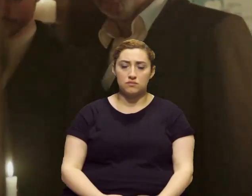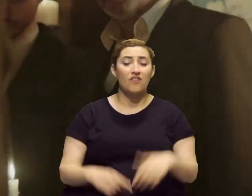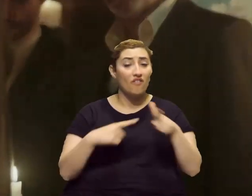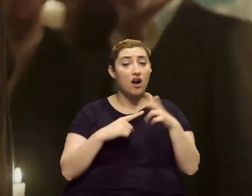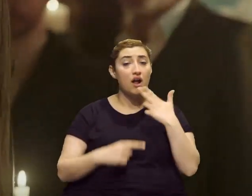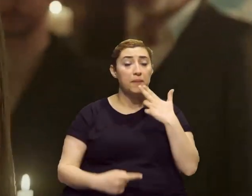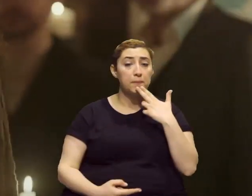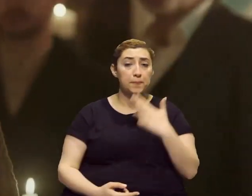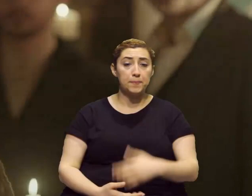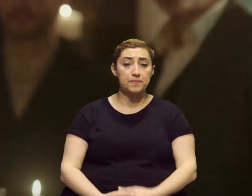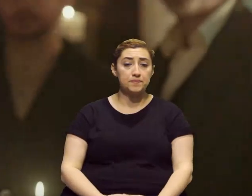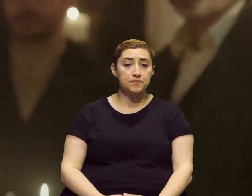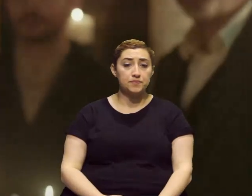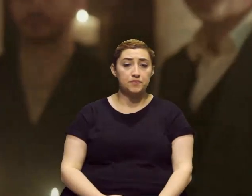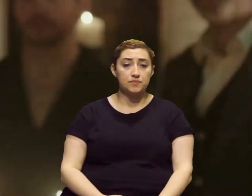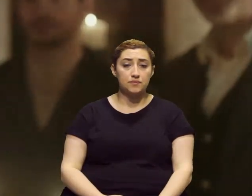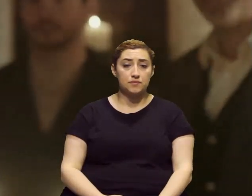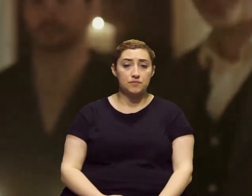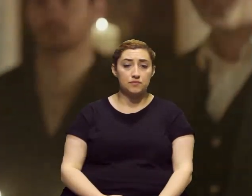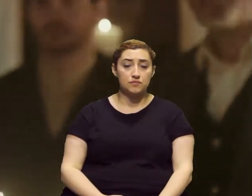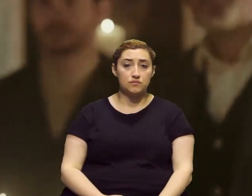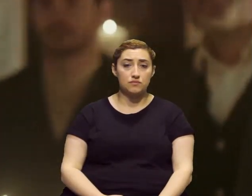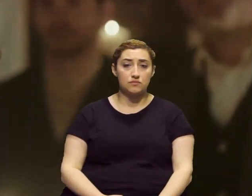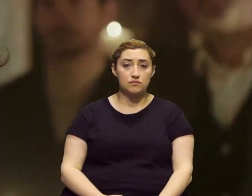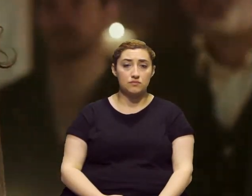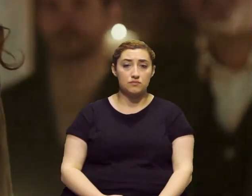Farah Hanım. Farah arkasına dönüp baktı.